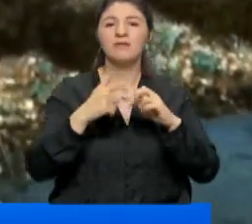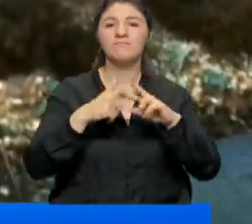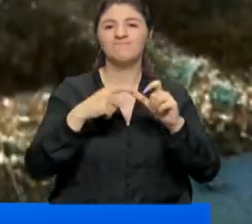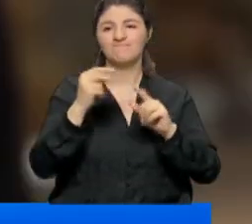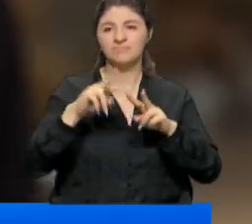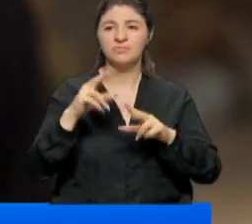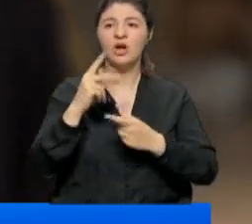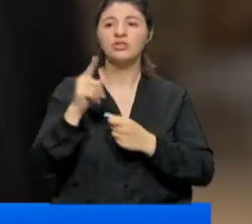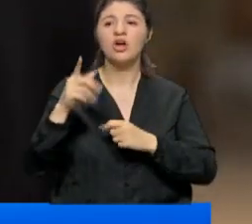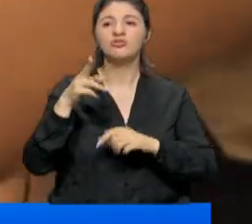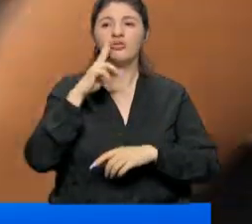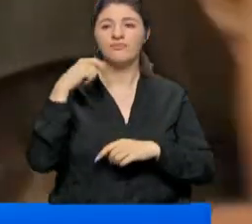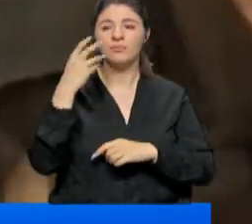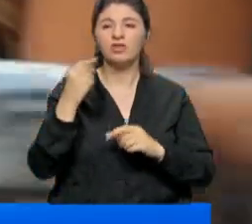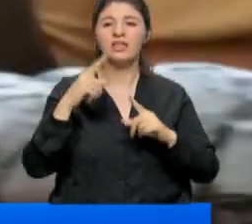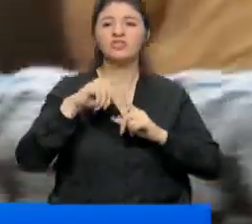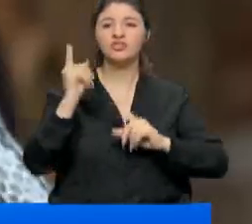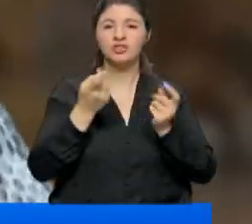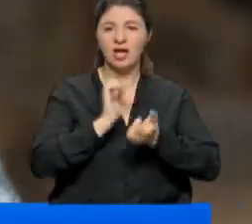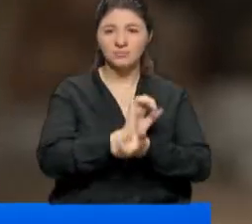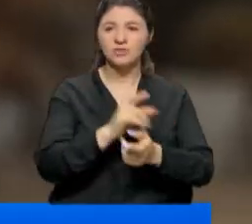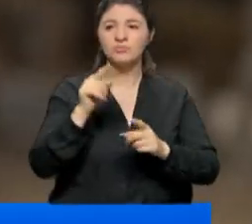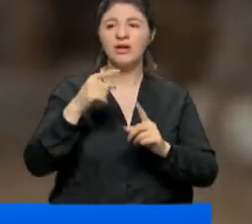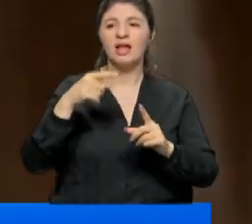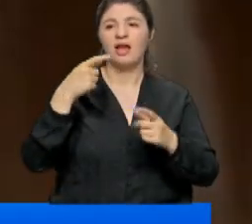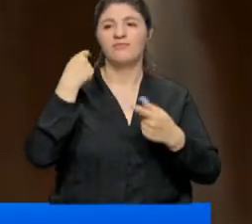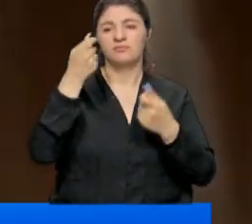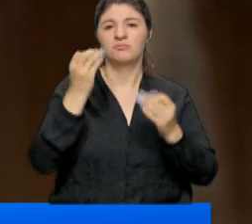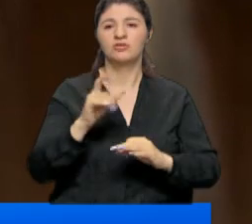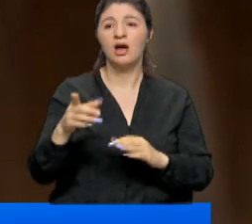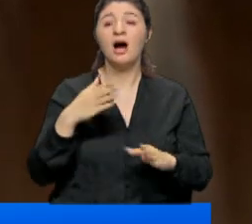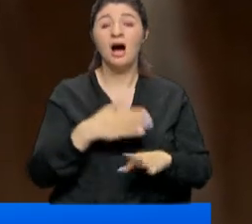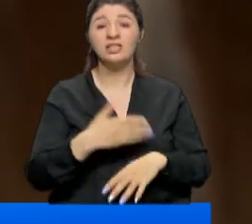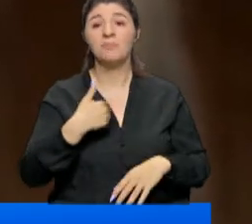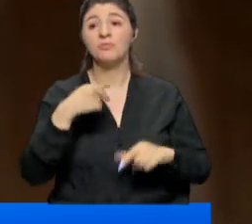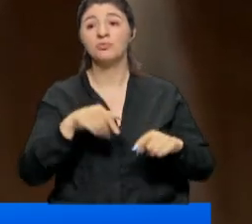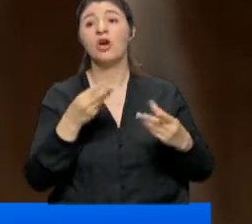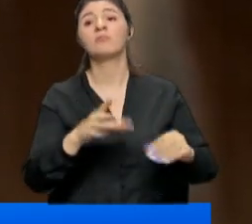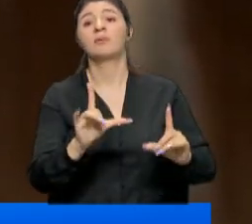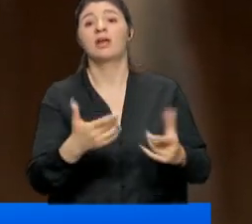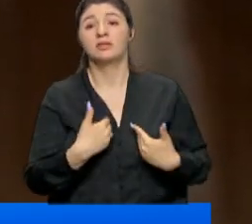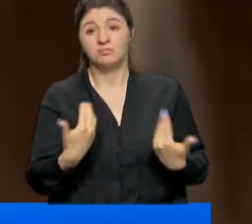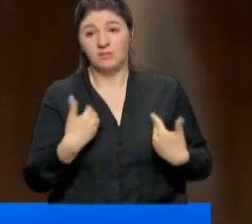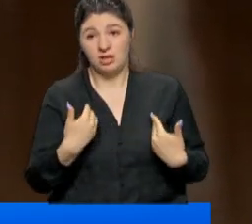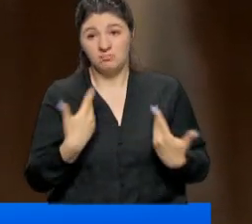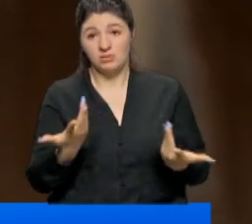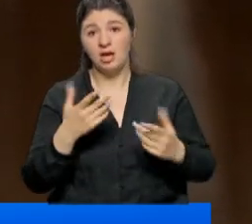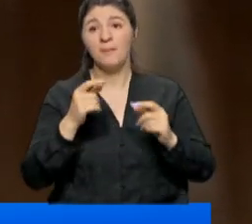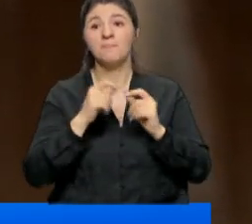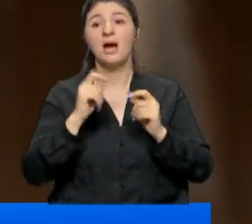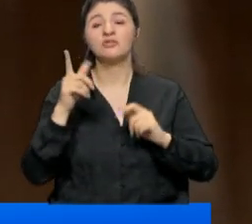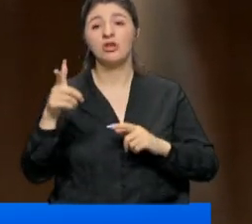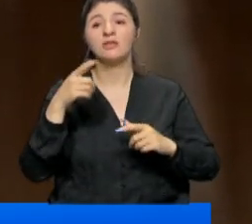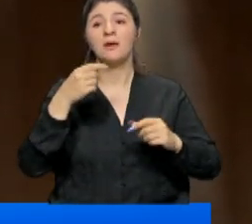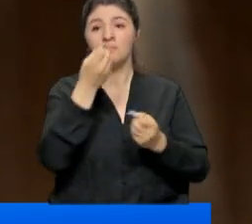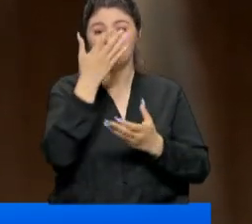Rasim Öztekin'in oynadığı son film olan dijital Esaret bu hafta vizyondaki yerini alıyor Benim de burada olanlar benim Barselona